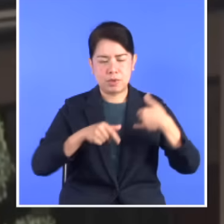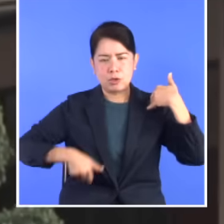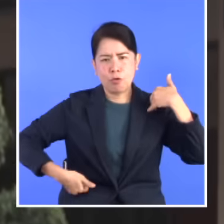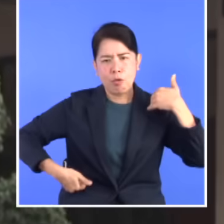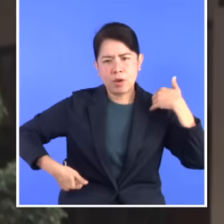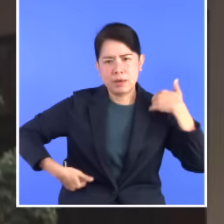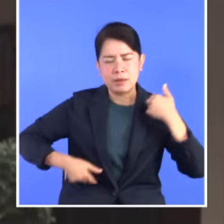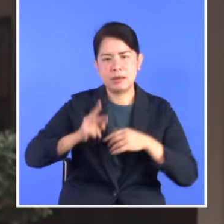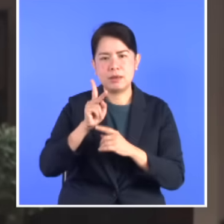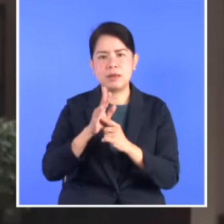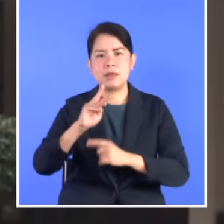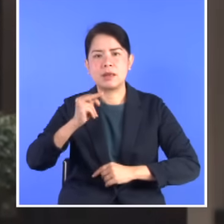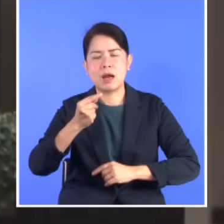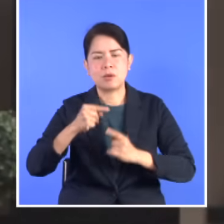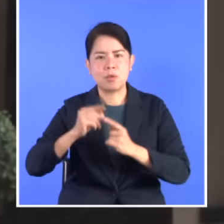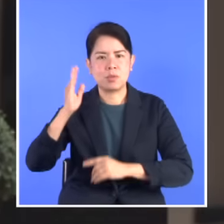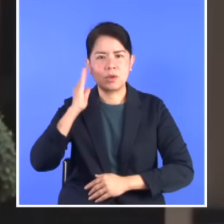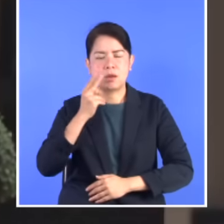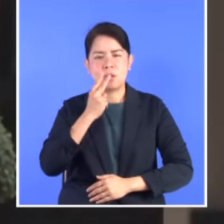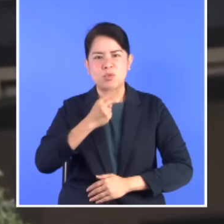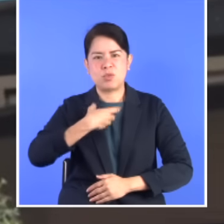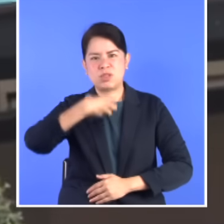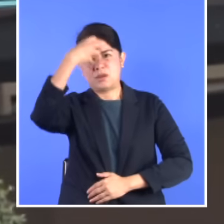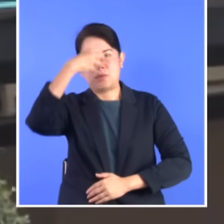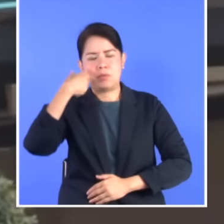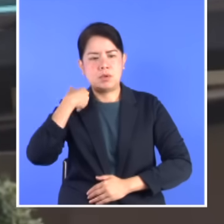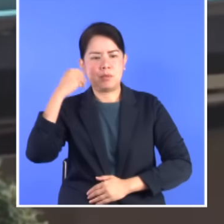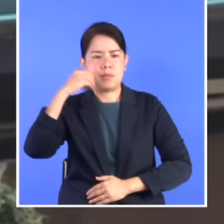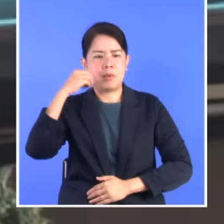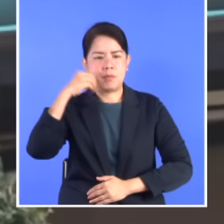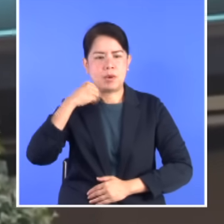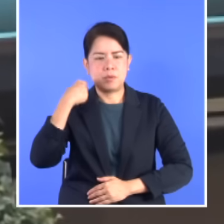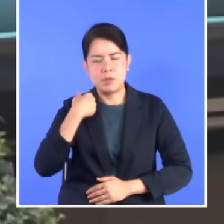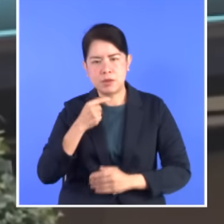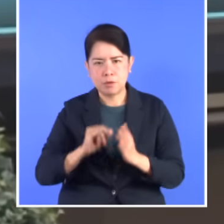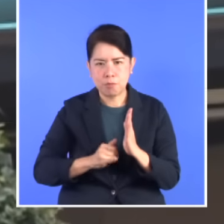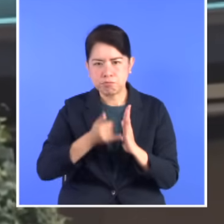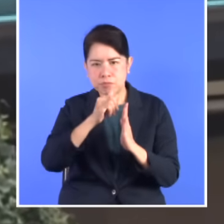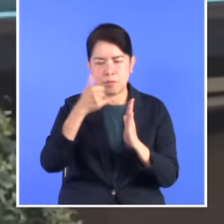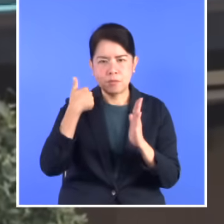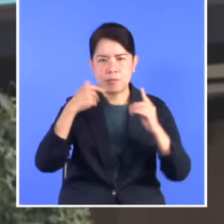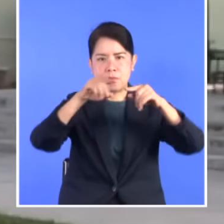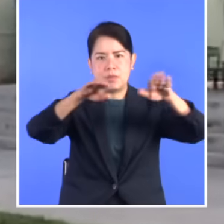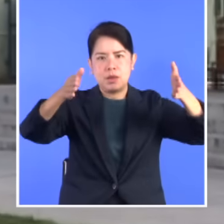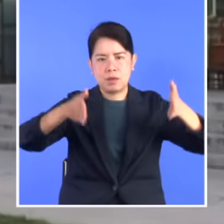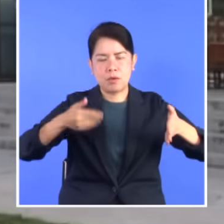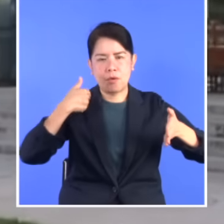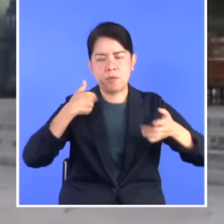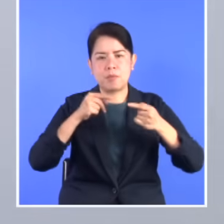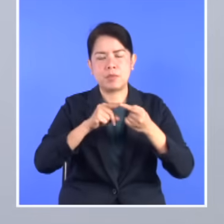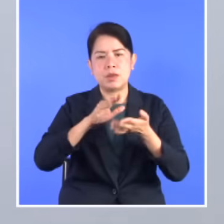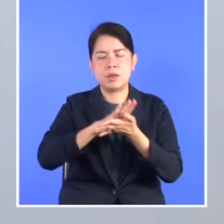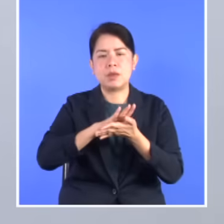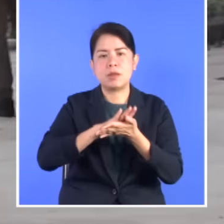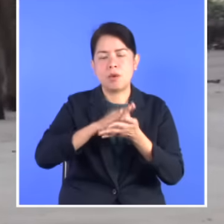2-3 ปีนะคะอาการดุร้ายนะคะเข้ามาไต่ตรงบริเวณอาคารเรียนด้านล่างแล้วก็บนหลังคานะคะมันน่าจะแต